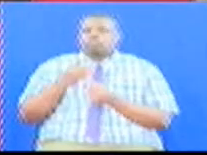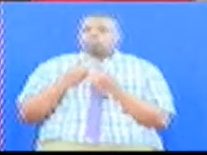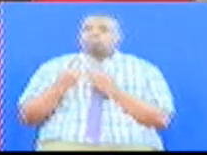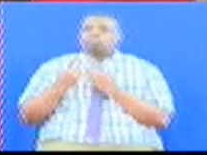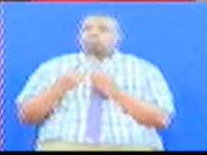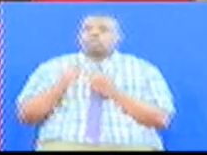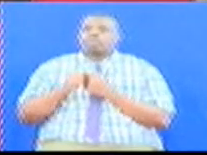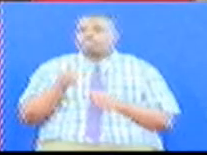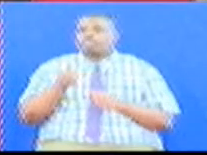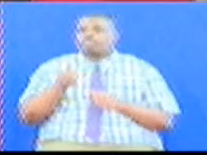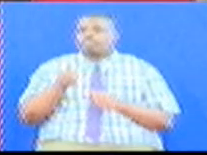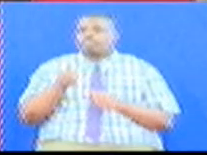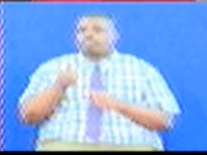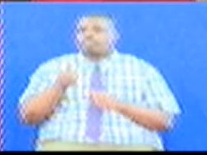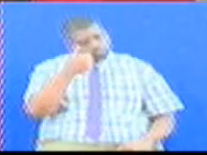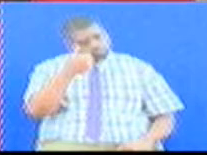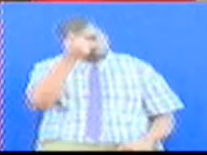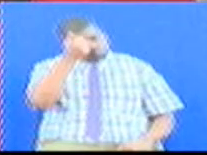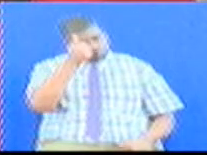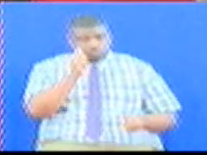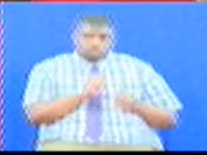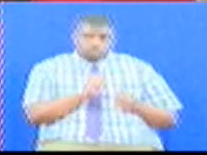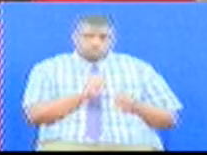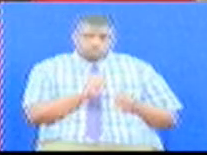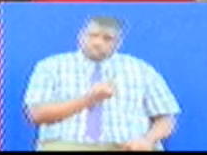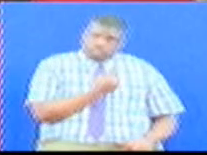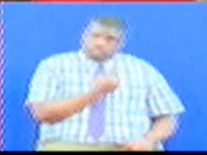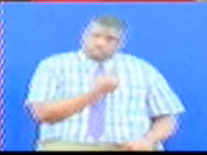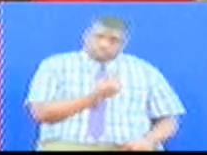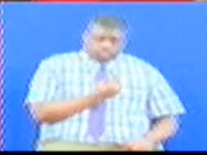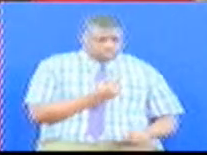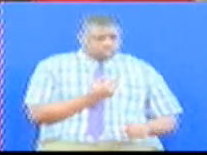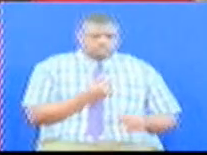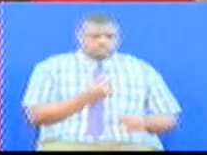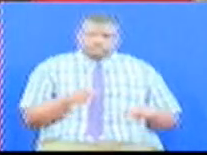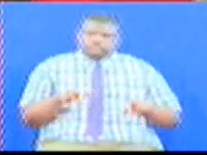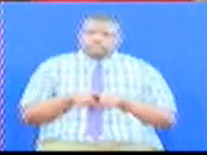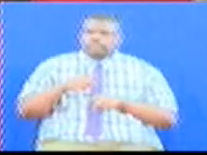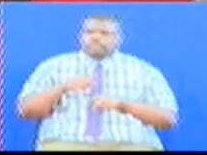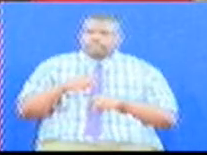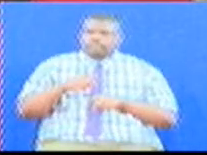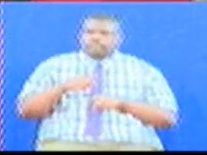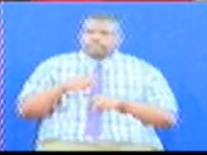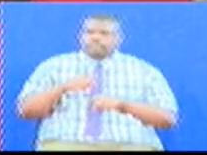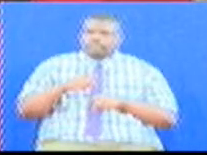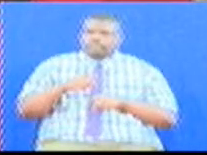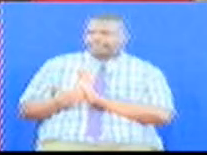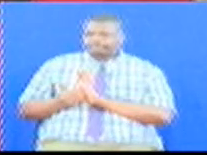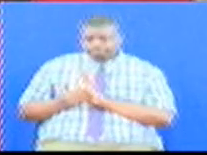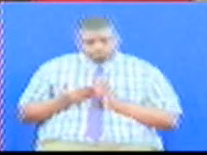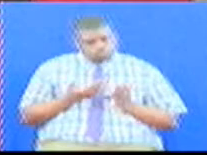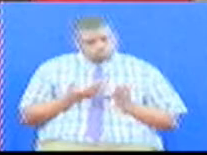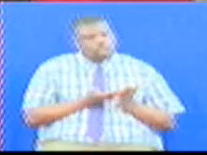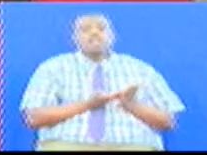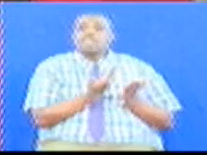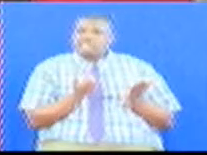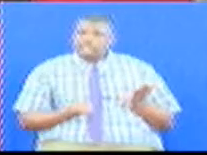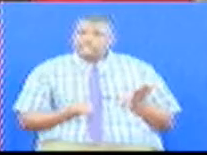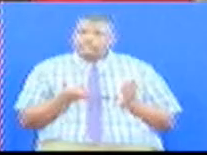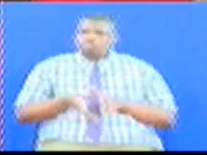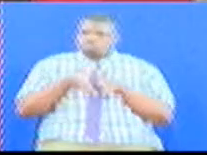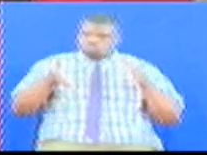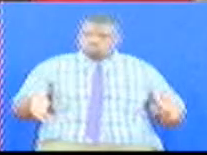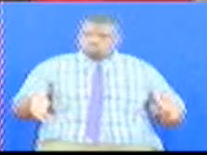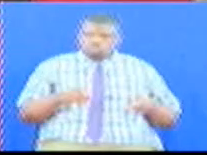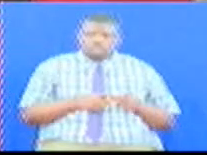lakini nataka nikumbushe tu jambo moja kwa wenzetu wa sheria kwamba sababu kubwa ya kwa nini